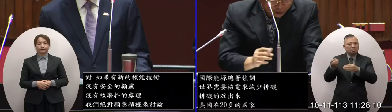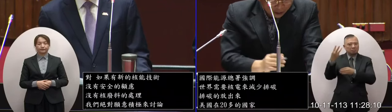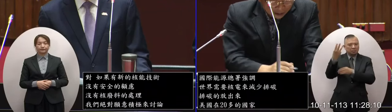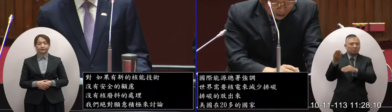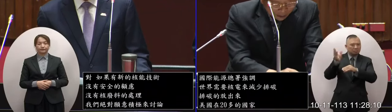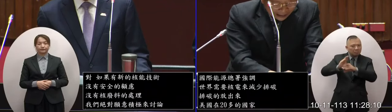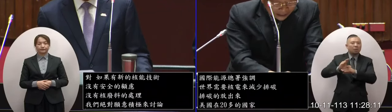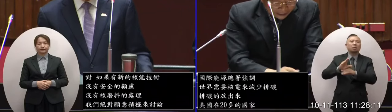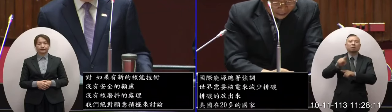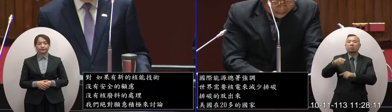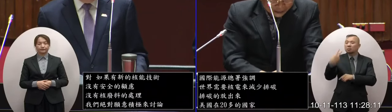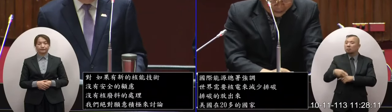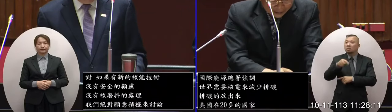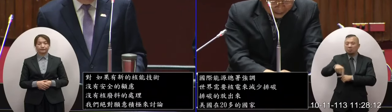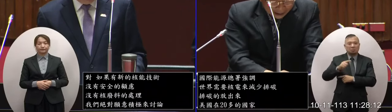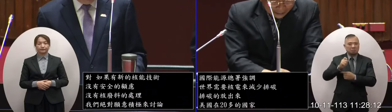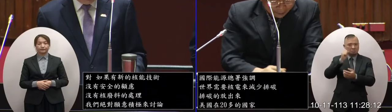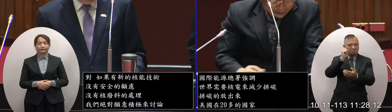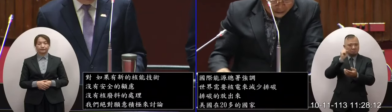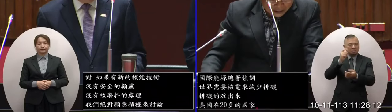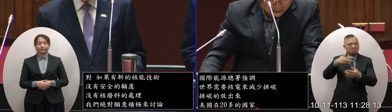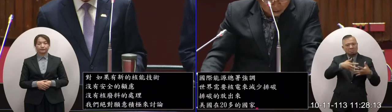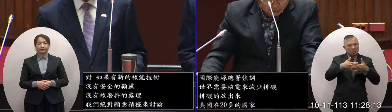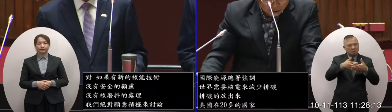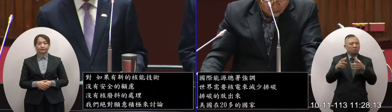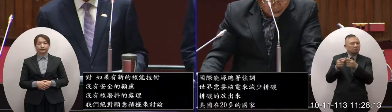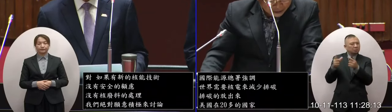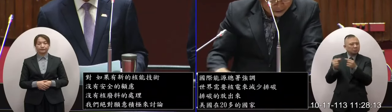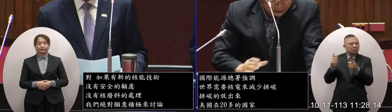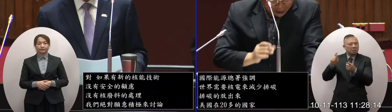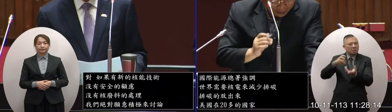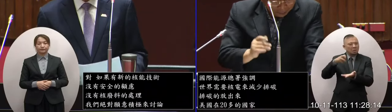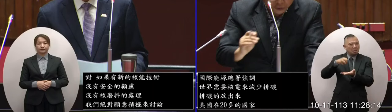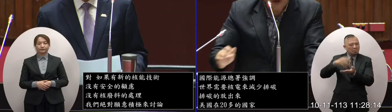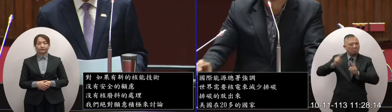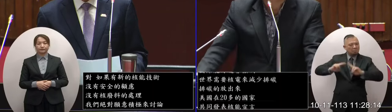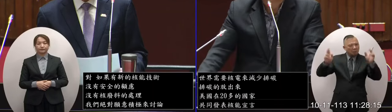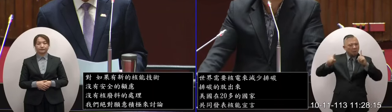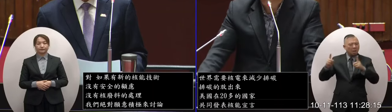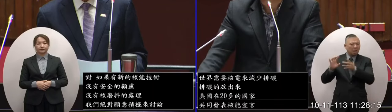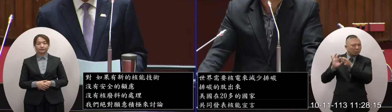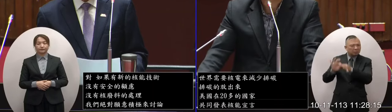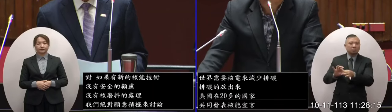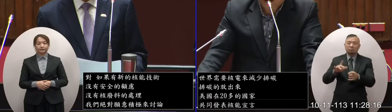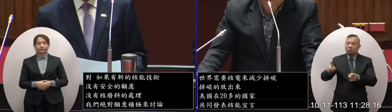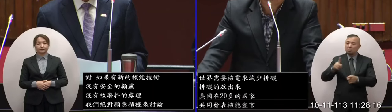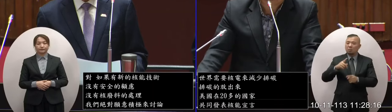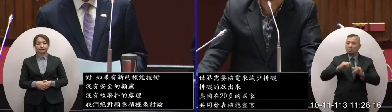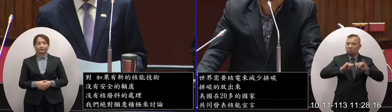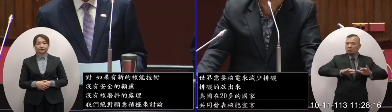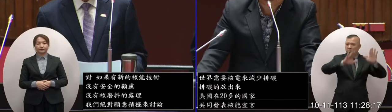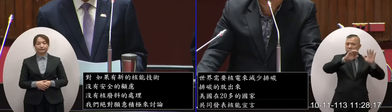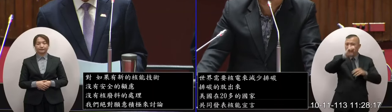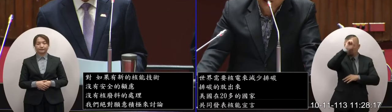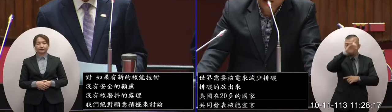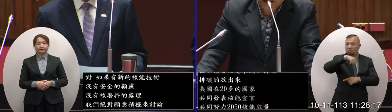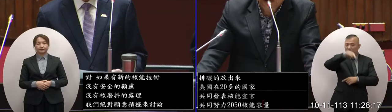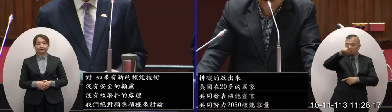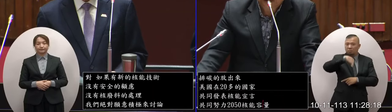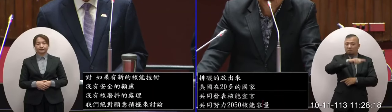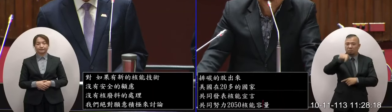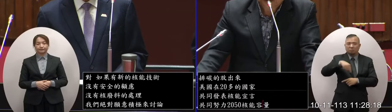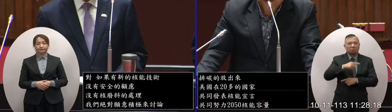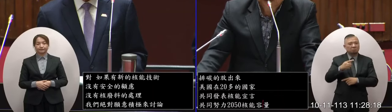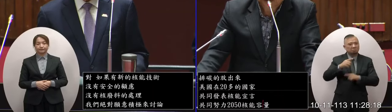大举发展核电，难道民进党政府的能源政策不需要做通盘性的检讨吗？卓院